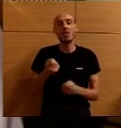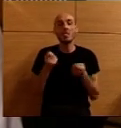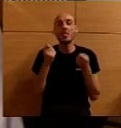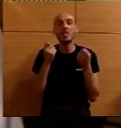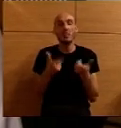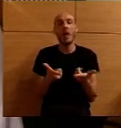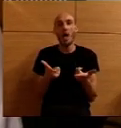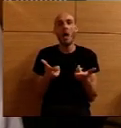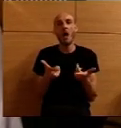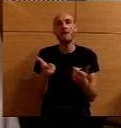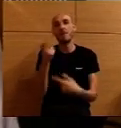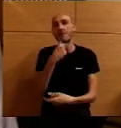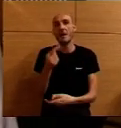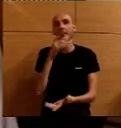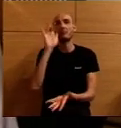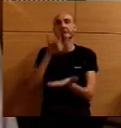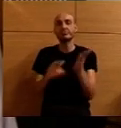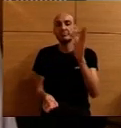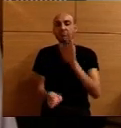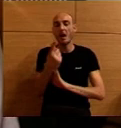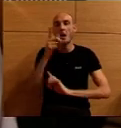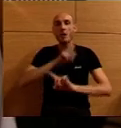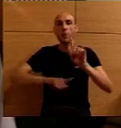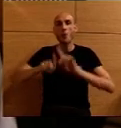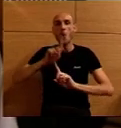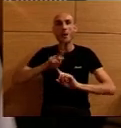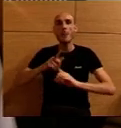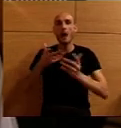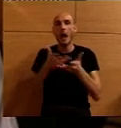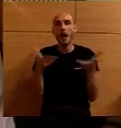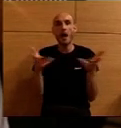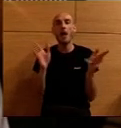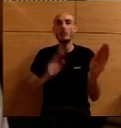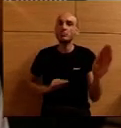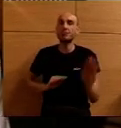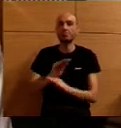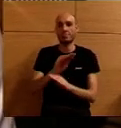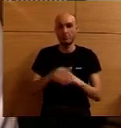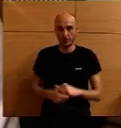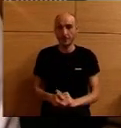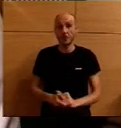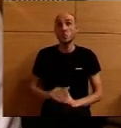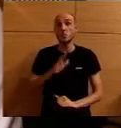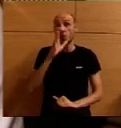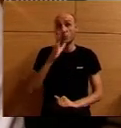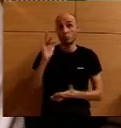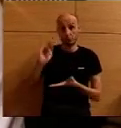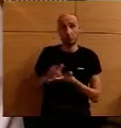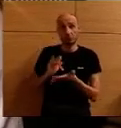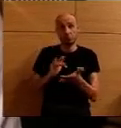colxó que puguen necessitar en un moment determinat, en circumstàncies que, torni a dir, s'estan repetint de manera